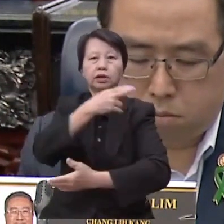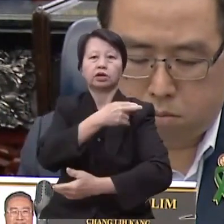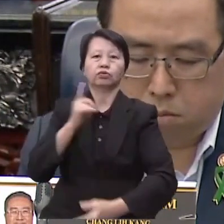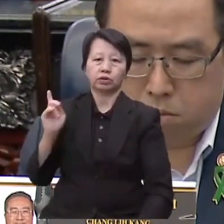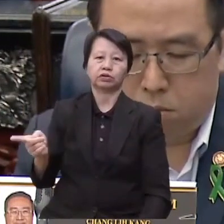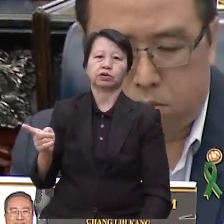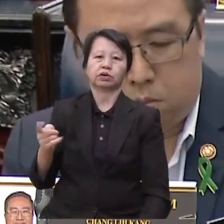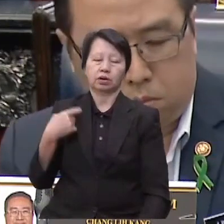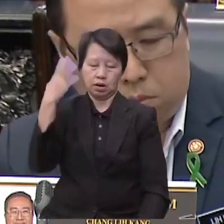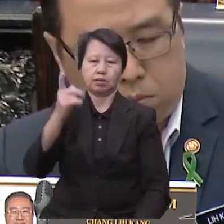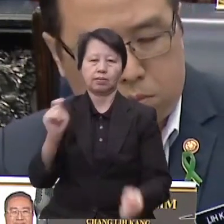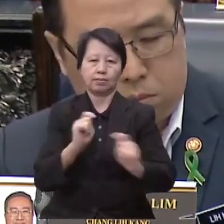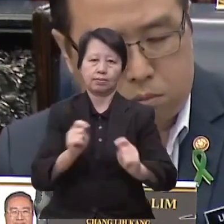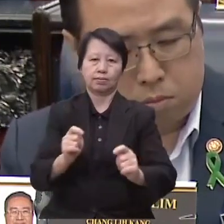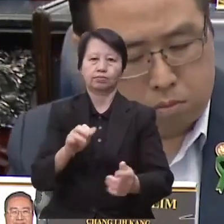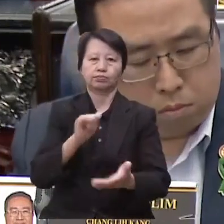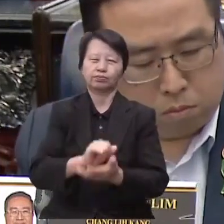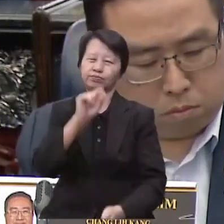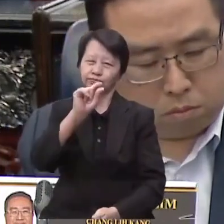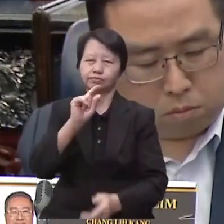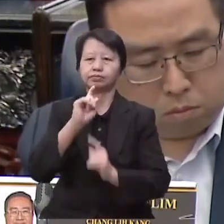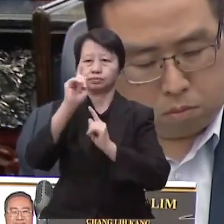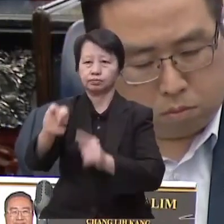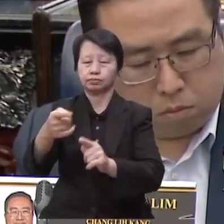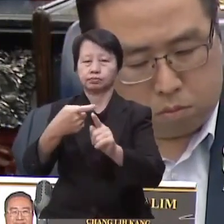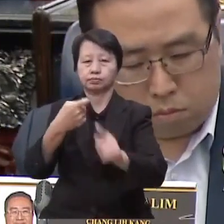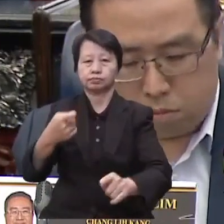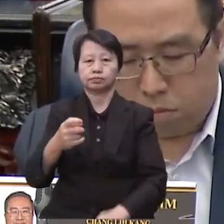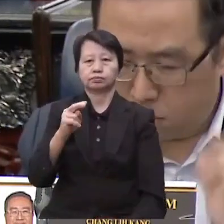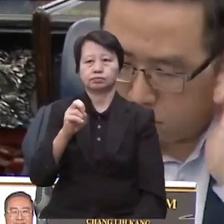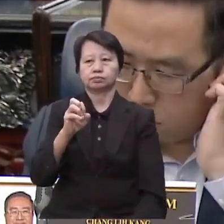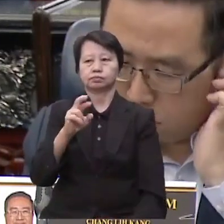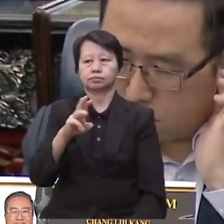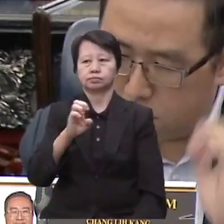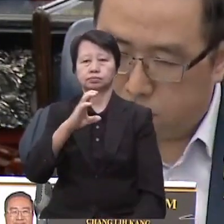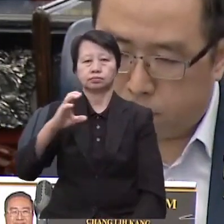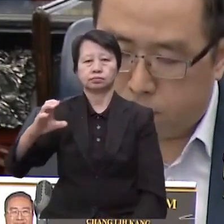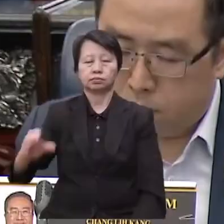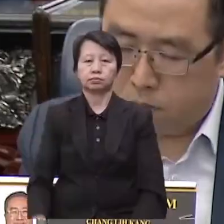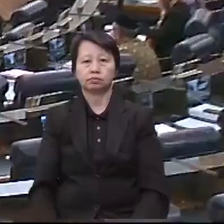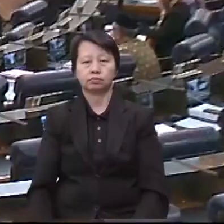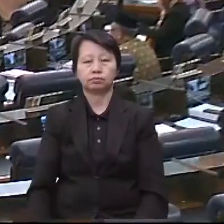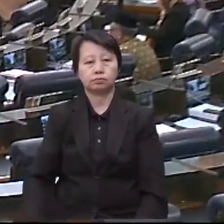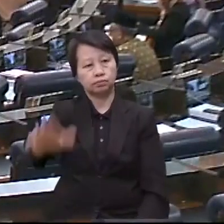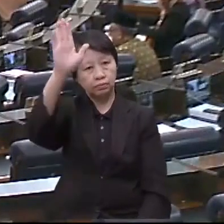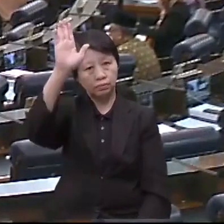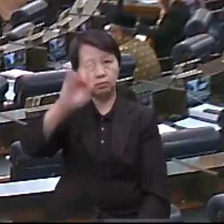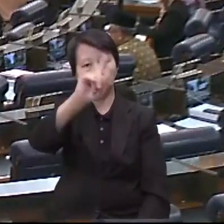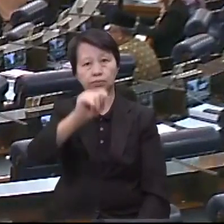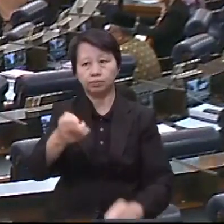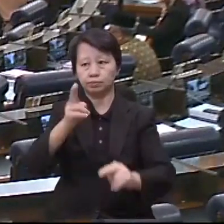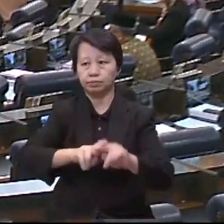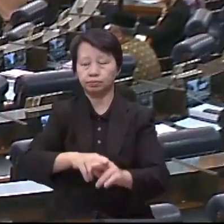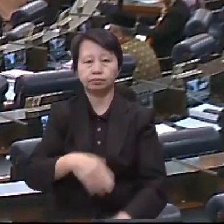Indonesia jadi itu sedikit sebanyak respon daripada nrecc soalan tambahan yang berhormat